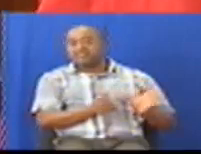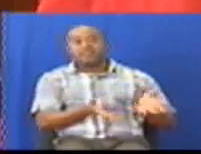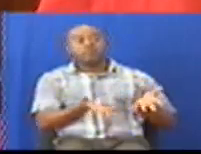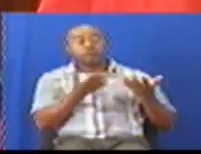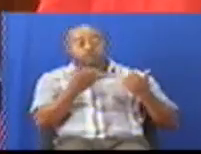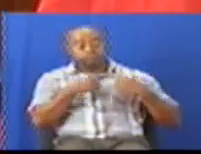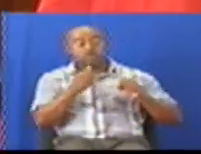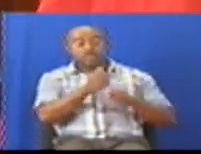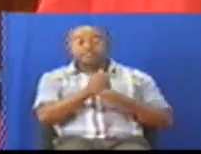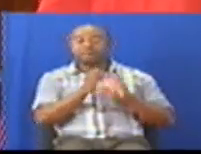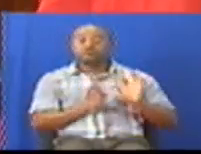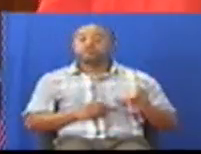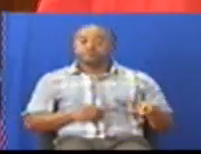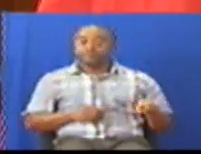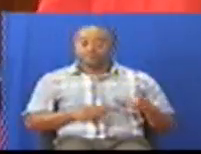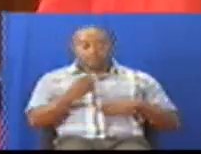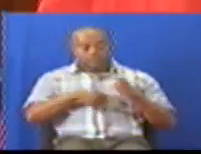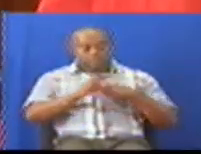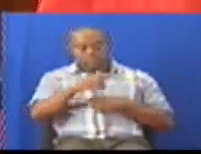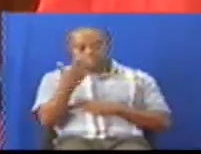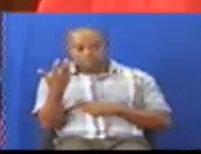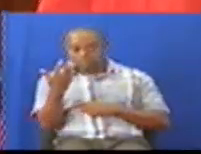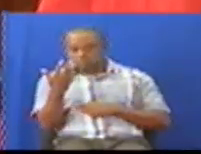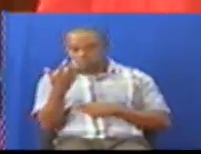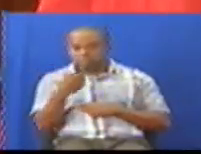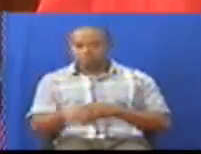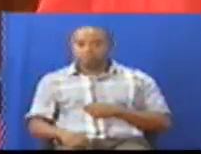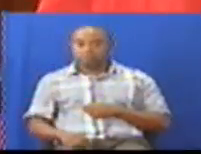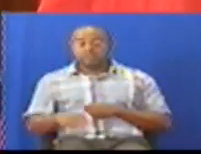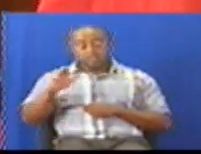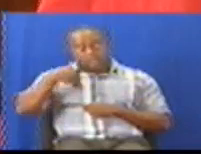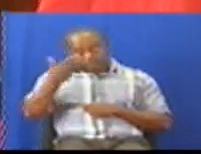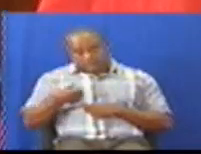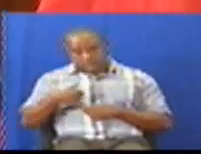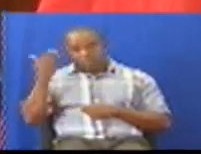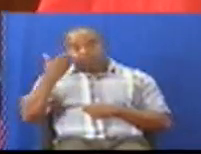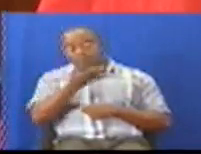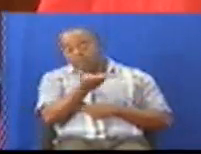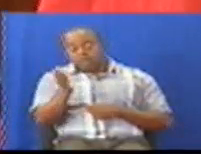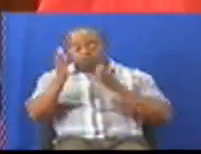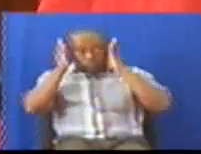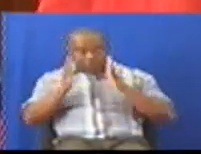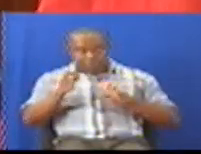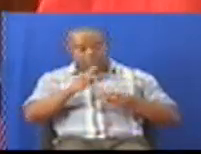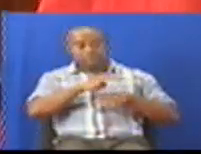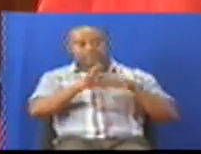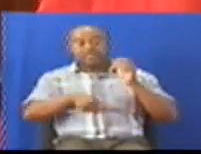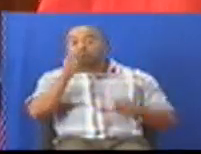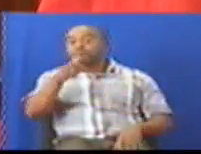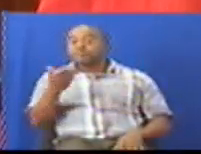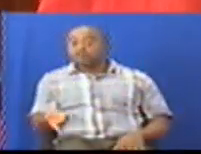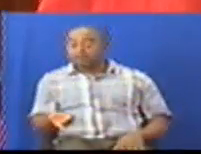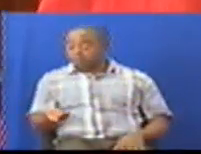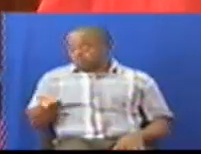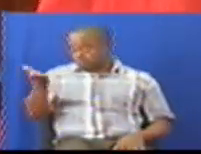vizuri, muikamilishe vizuri ndani ya miaka mitano mingine inayokuja. Baada ya kusema hayo, Mheshimiwa Naibu Spika, nikutakie heri pia wewe